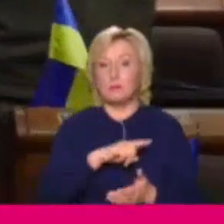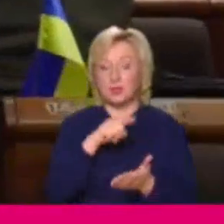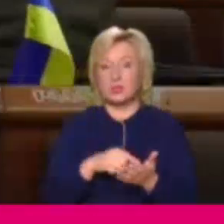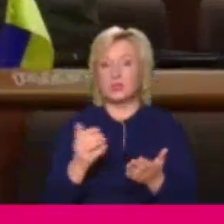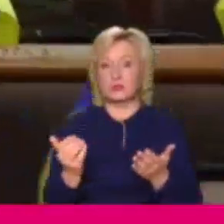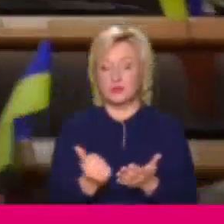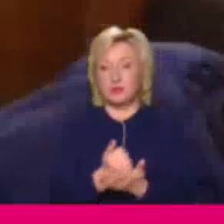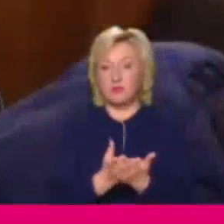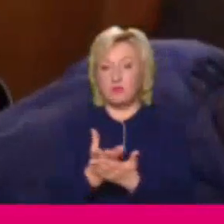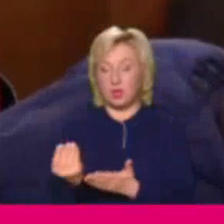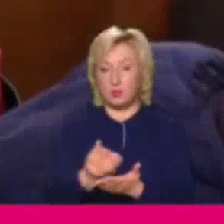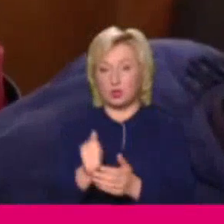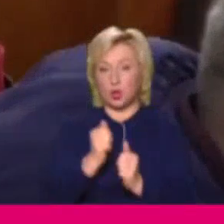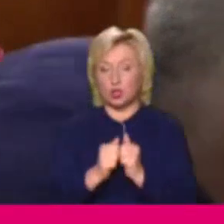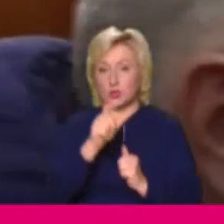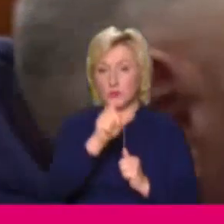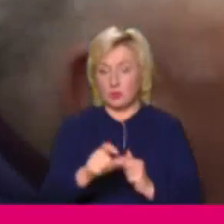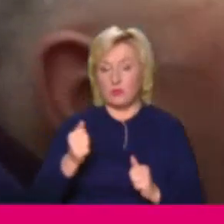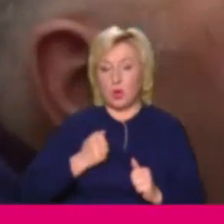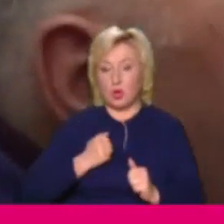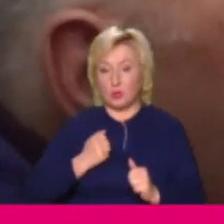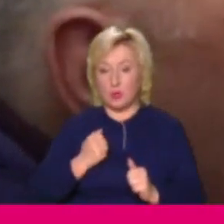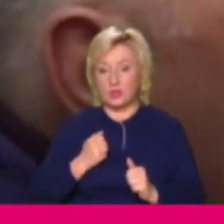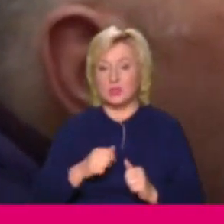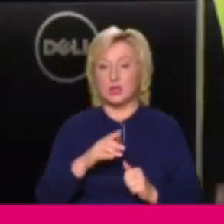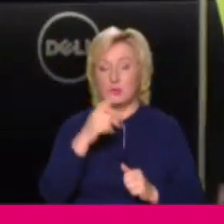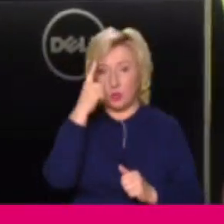кожному новобранцю. Про це повідомляє мер Києва Віталій Кличко.